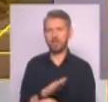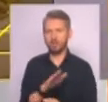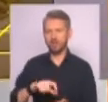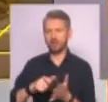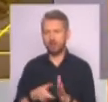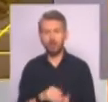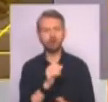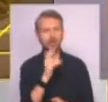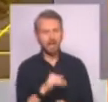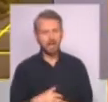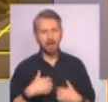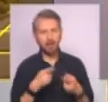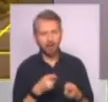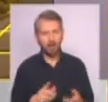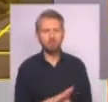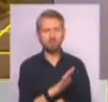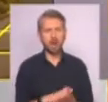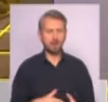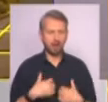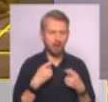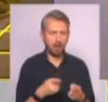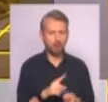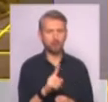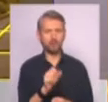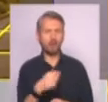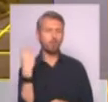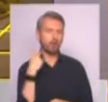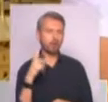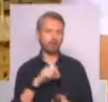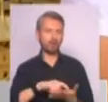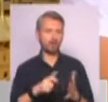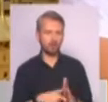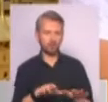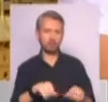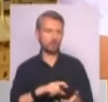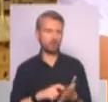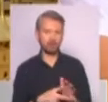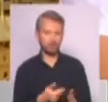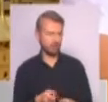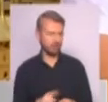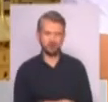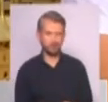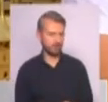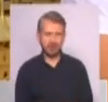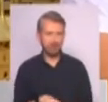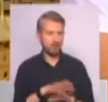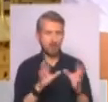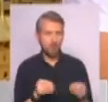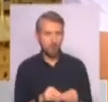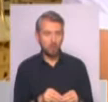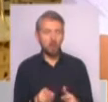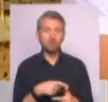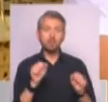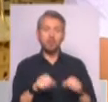ЖЕКи лякають, і преса лякає. Всі лякають, що за борги за комуналку заберуть квартири. Але, ну, загалом, ну, тобто, чи